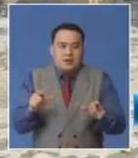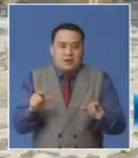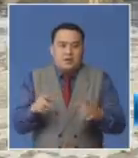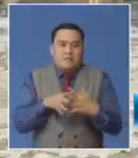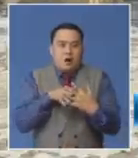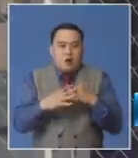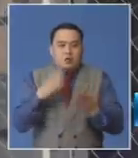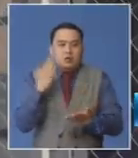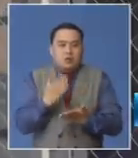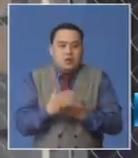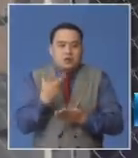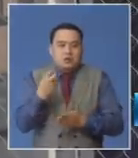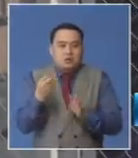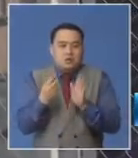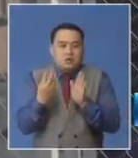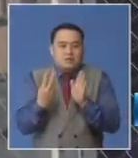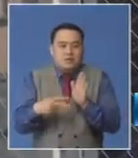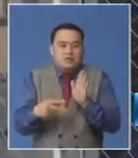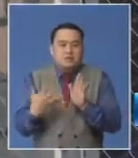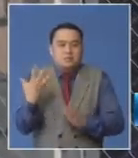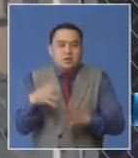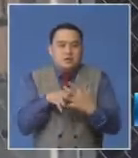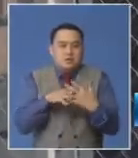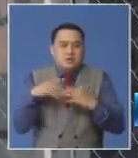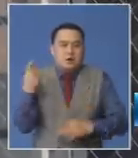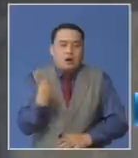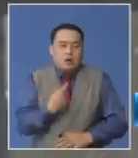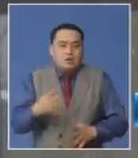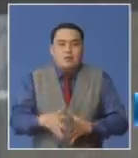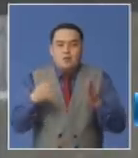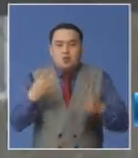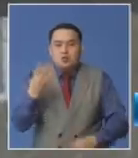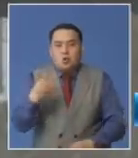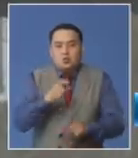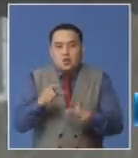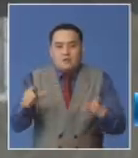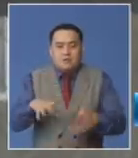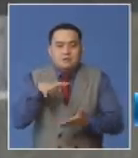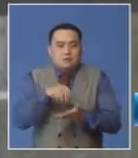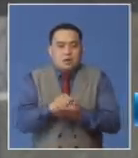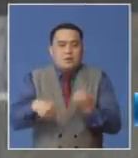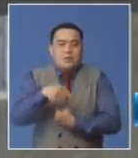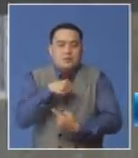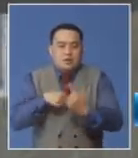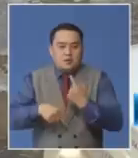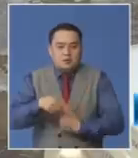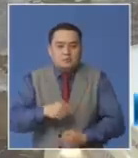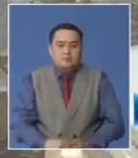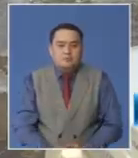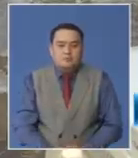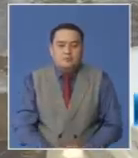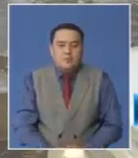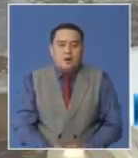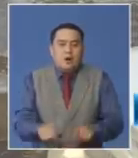в ауле действует 325 крестьянских хозяйств более 40 человек занятой индивидуальным предпринимательством